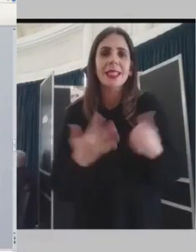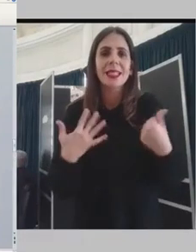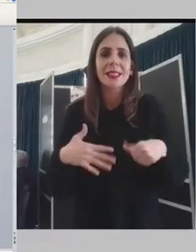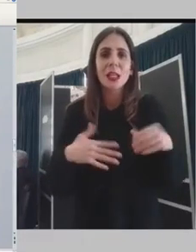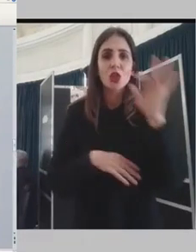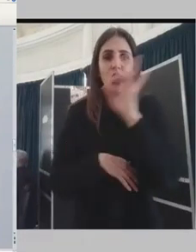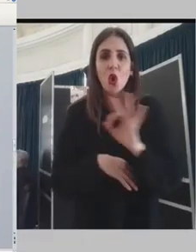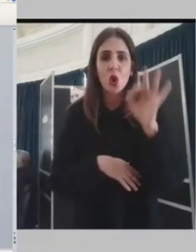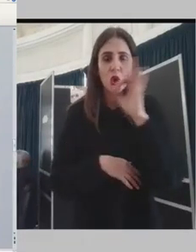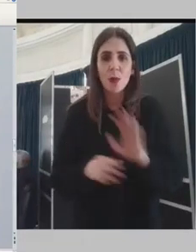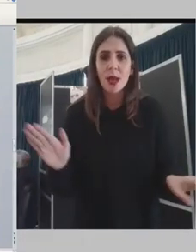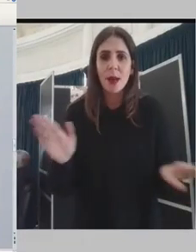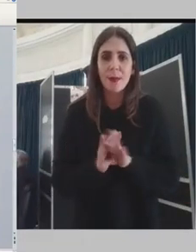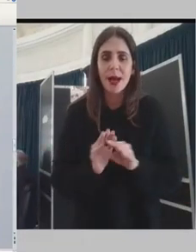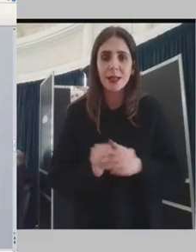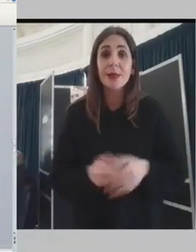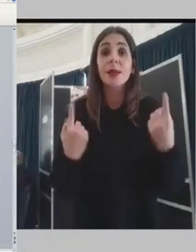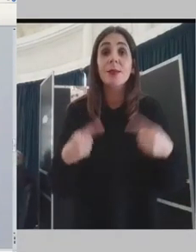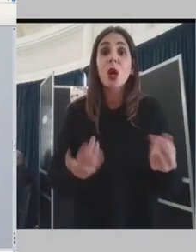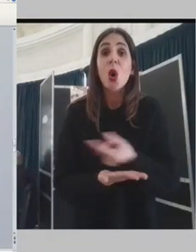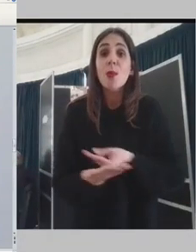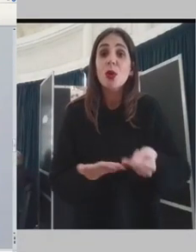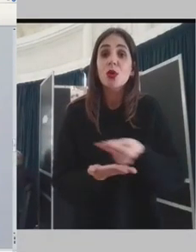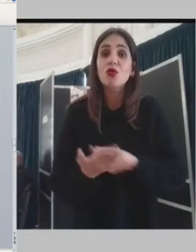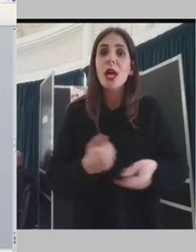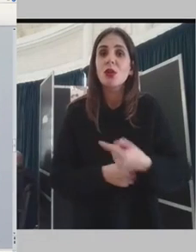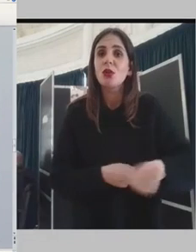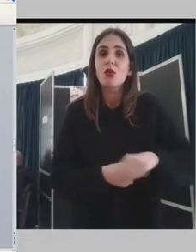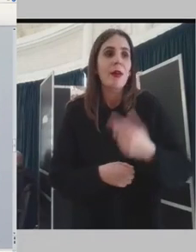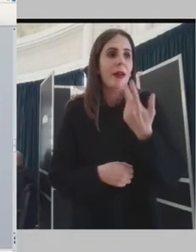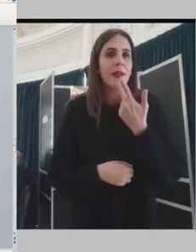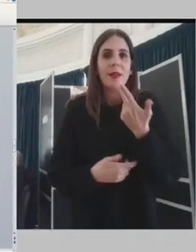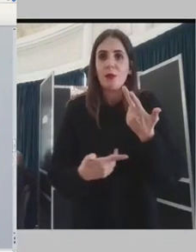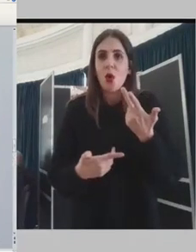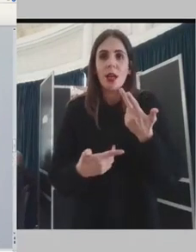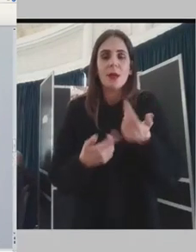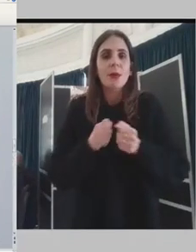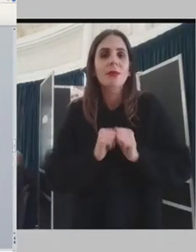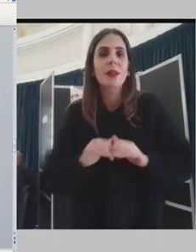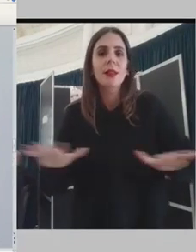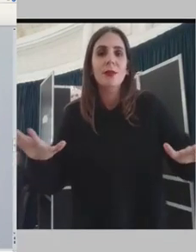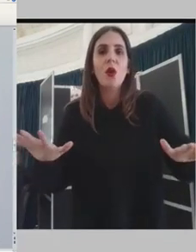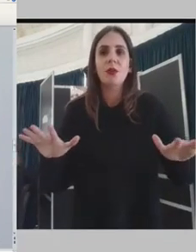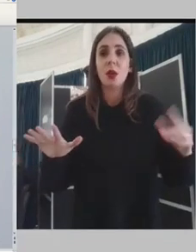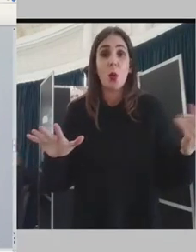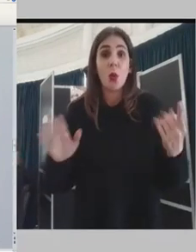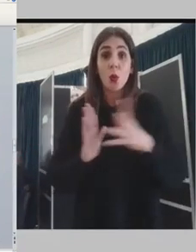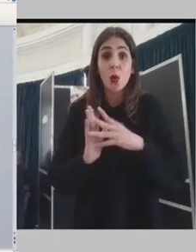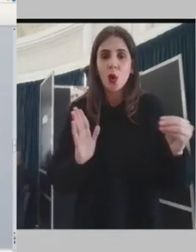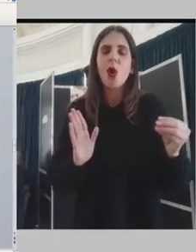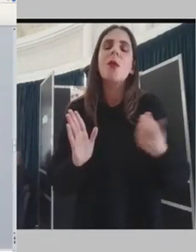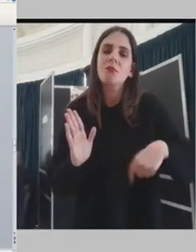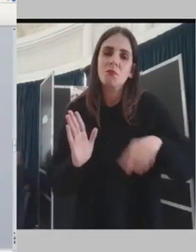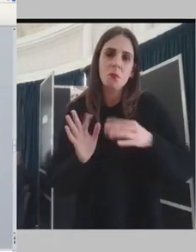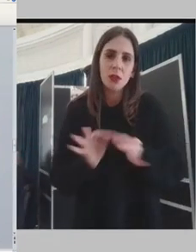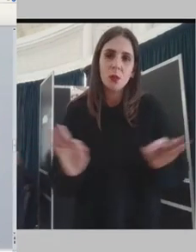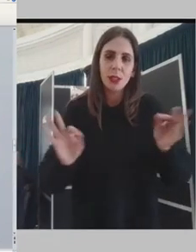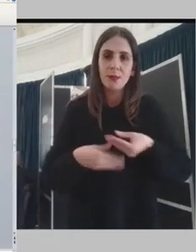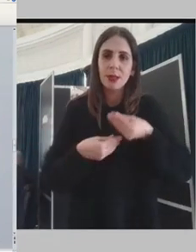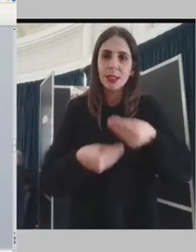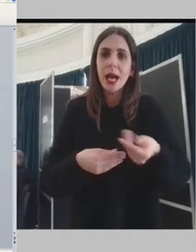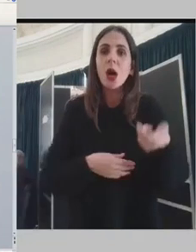noi regaliamo volentieri a chi ne volesse fare utilizzo, che ci permette di insegnare ai ragazzi a partire dalle